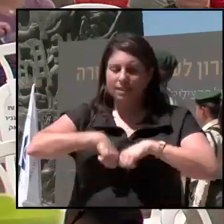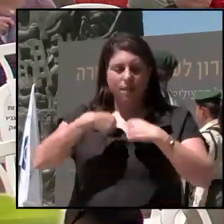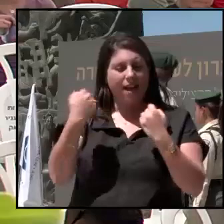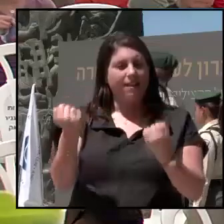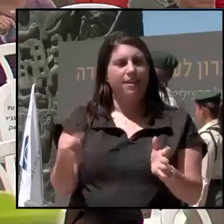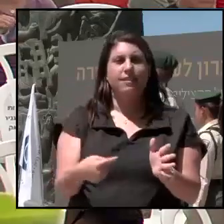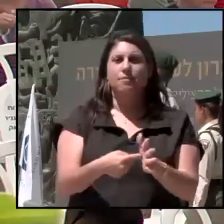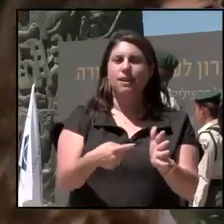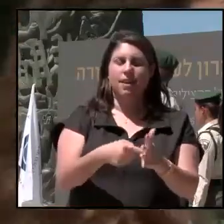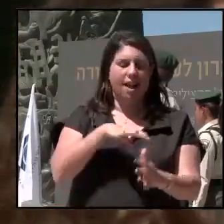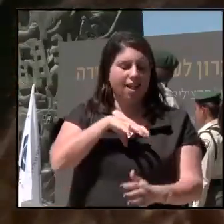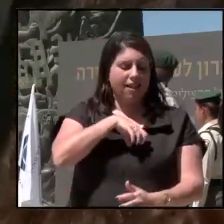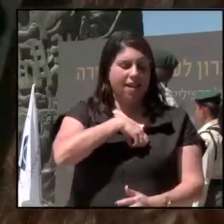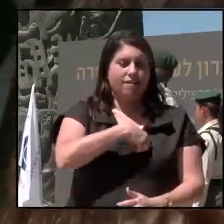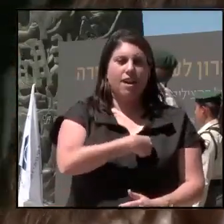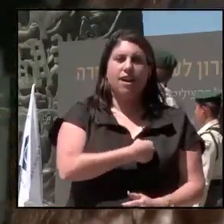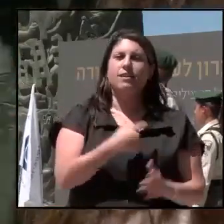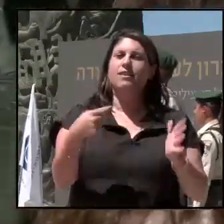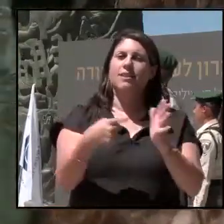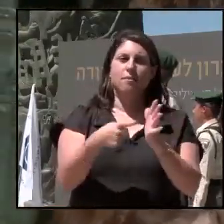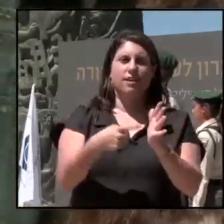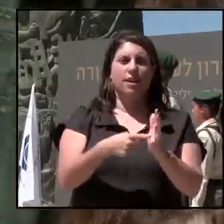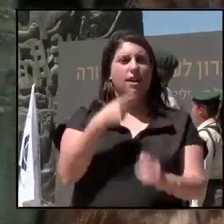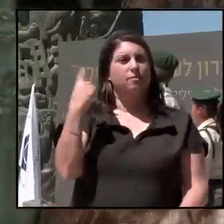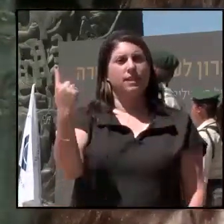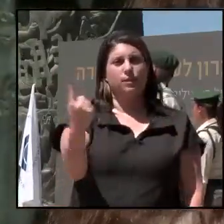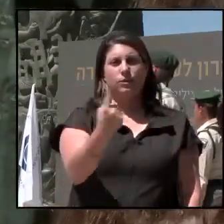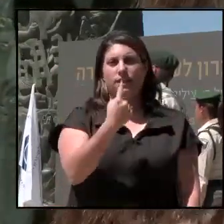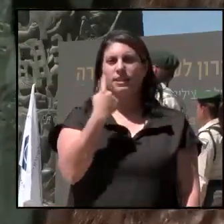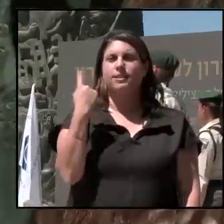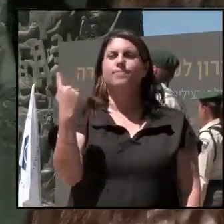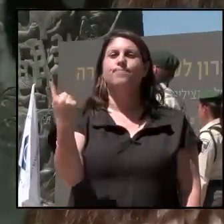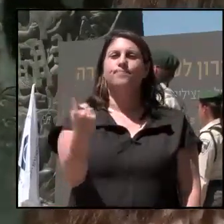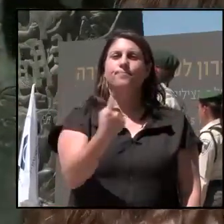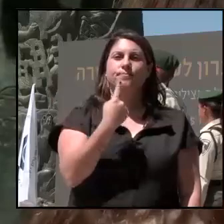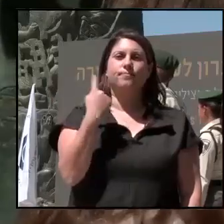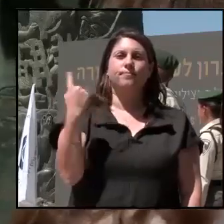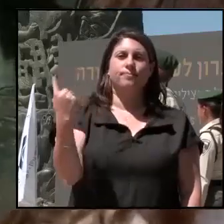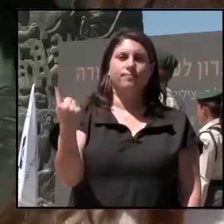מתפרקת מכל כאביי, מכל בדידותי.